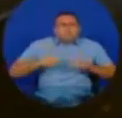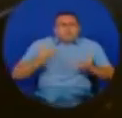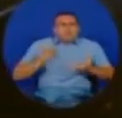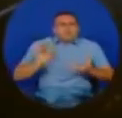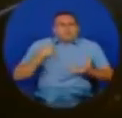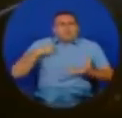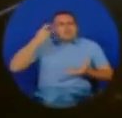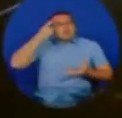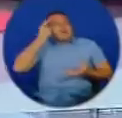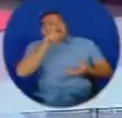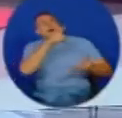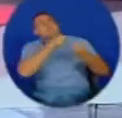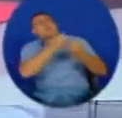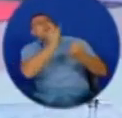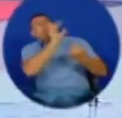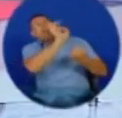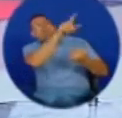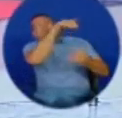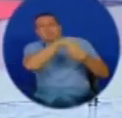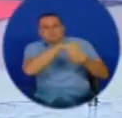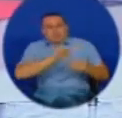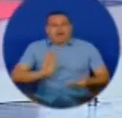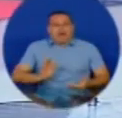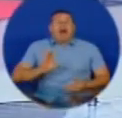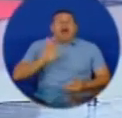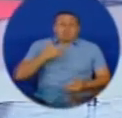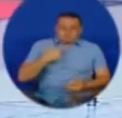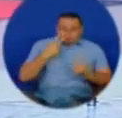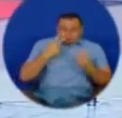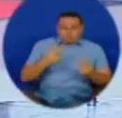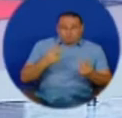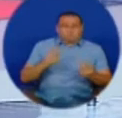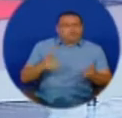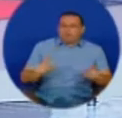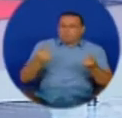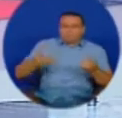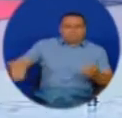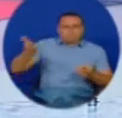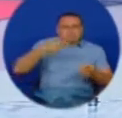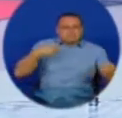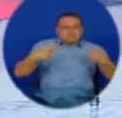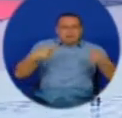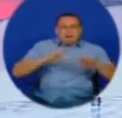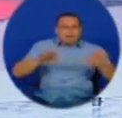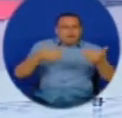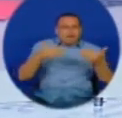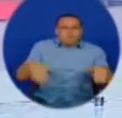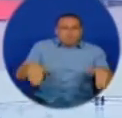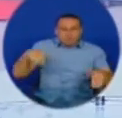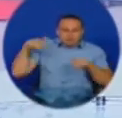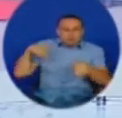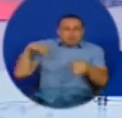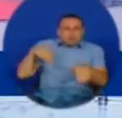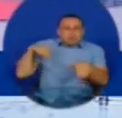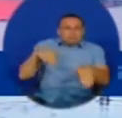ידעו מול מה הם מתמודדים בצד השני. אבל אנחנו רואים מה התוצאה של שיח כזה, שהוא חסר מעצורים, שהוא כל הזמן הולך ומדרדר, שבו